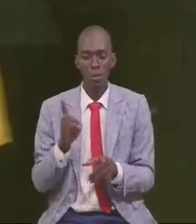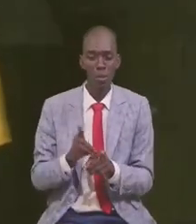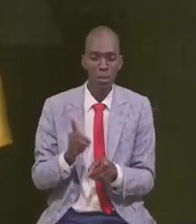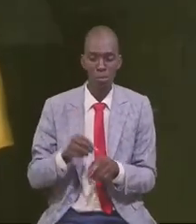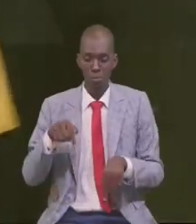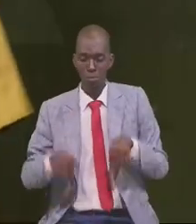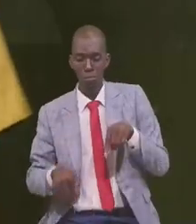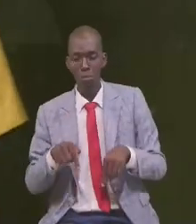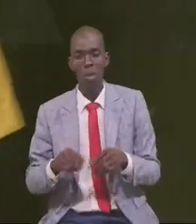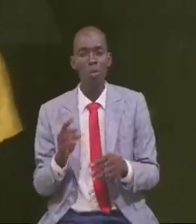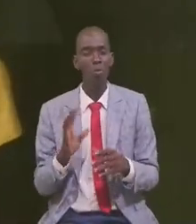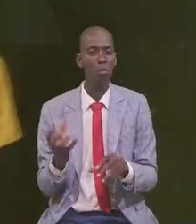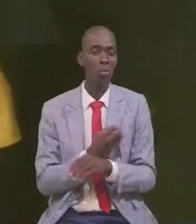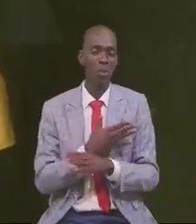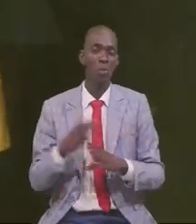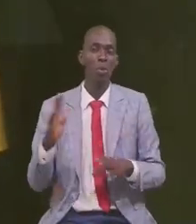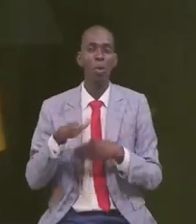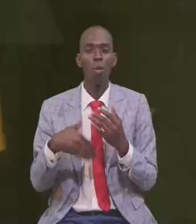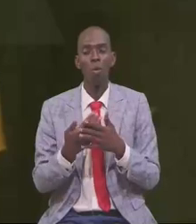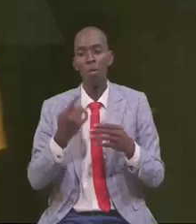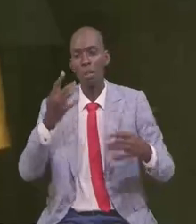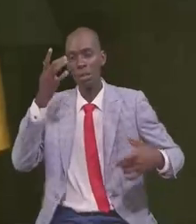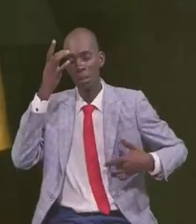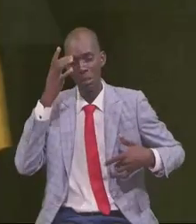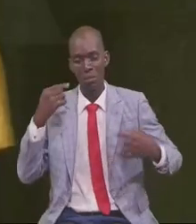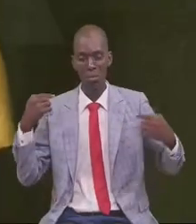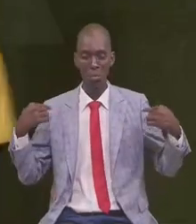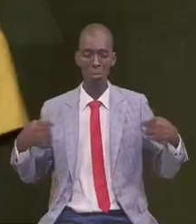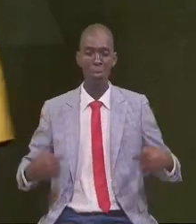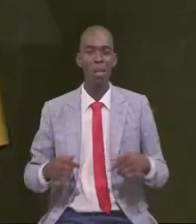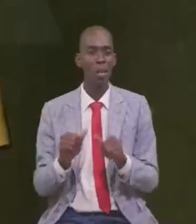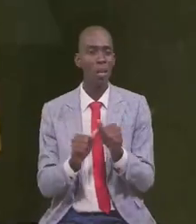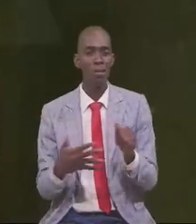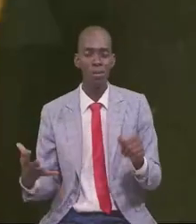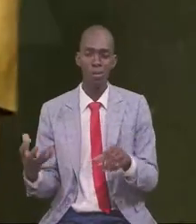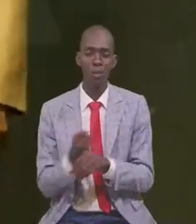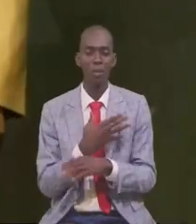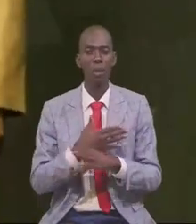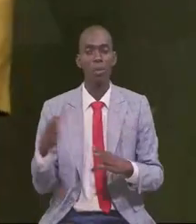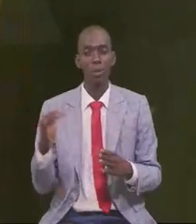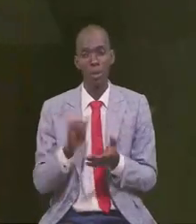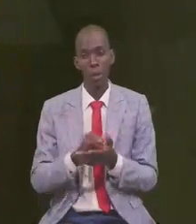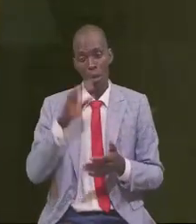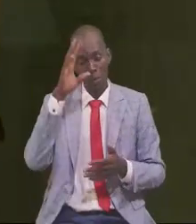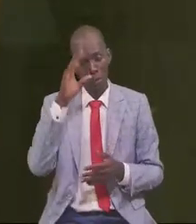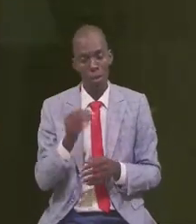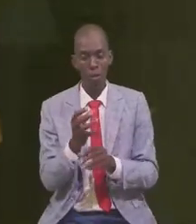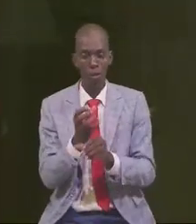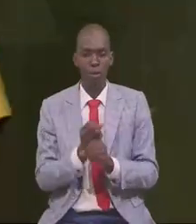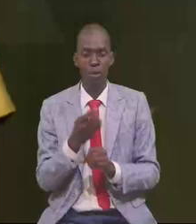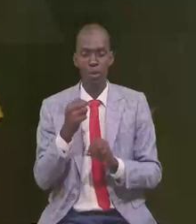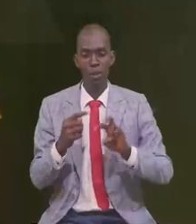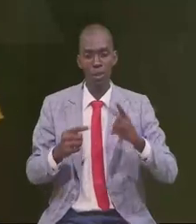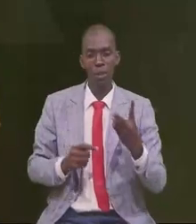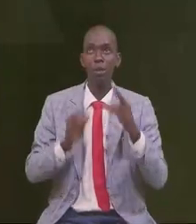disparu. Toutes les maladies, les douleurs, tout a disparu. Il a eu un deuxième miracle,